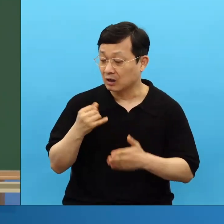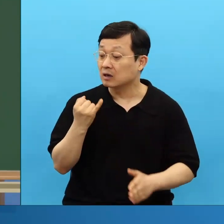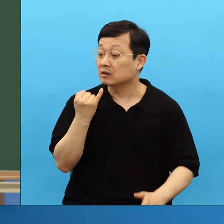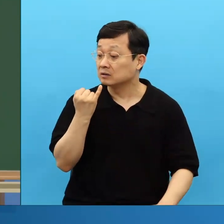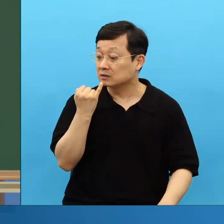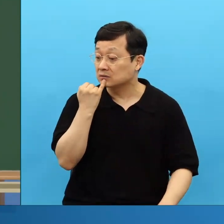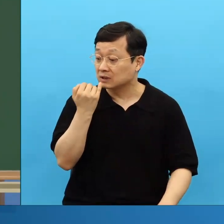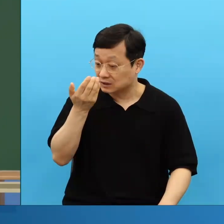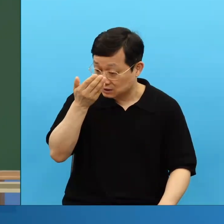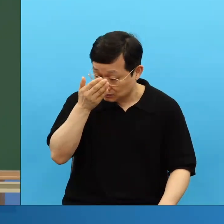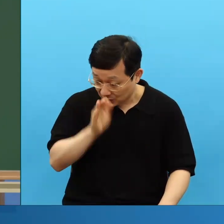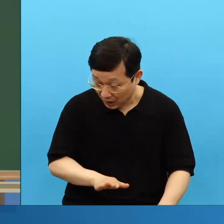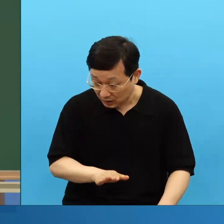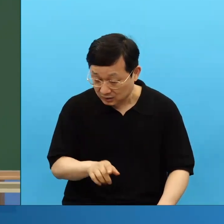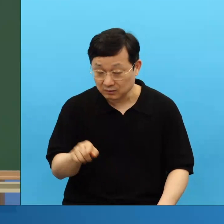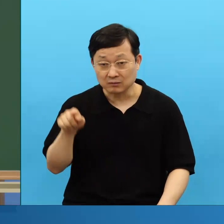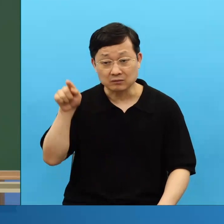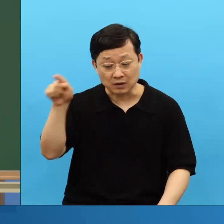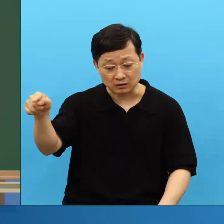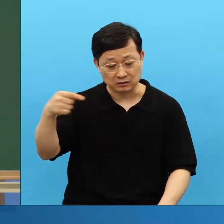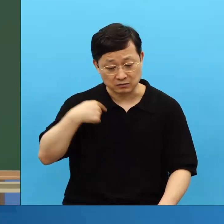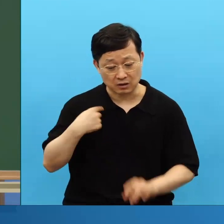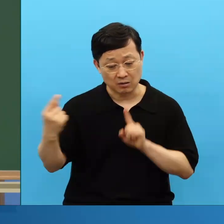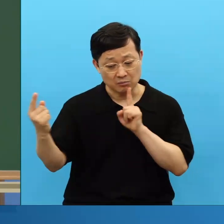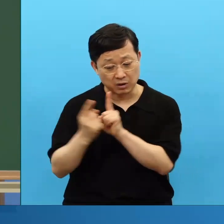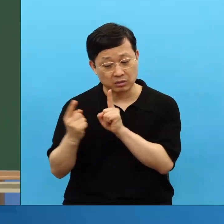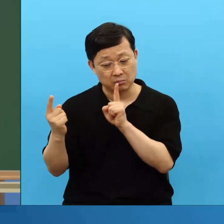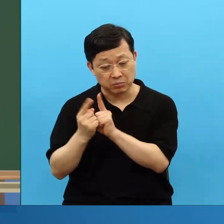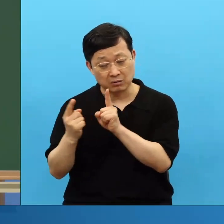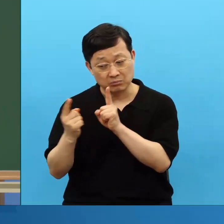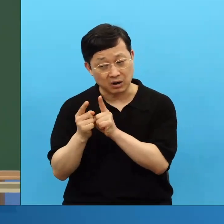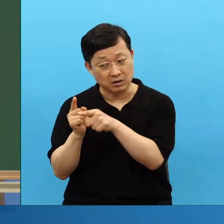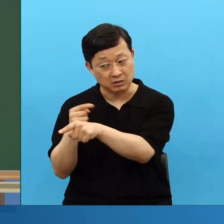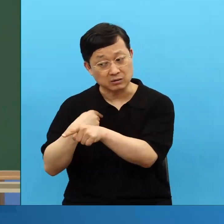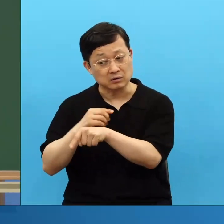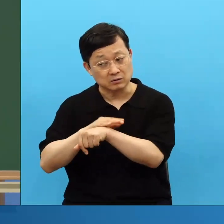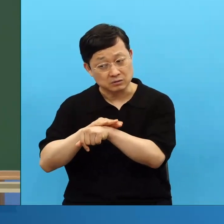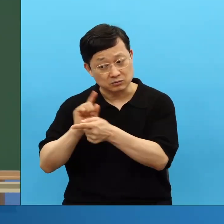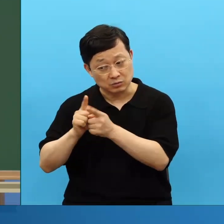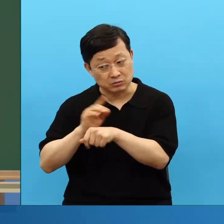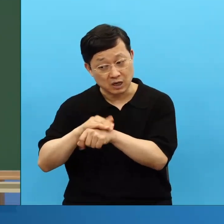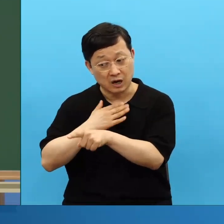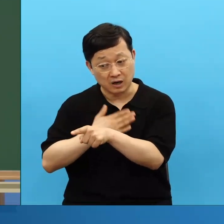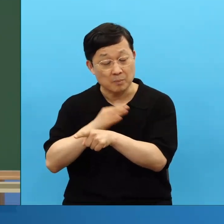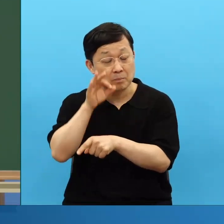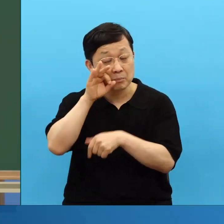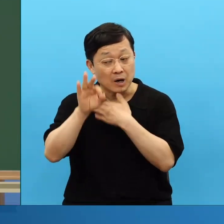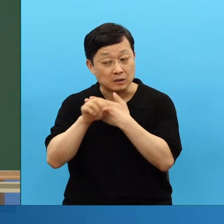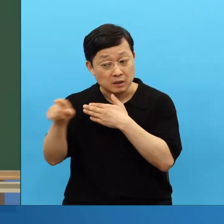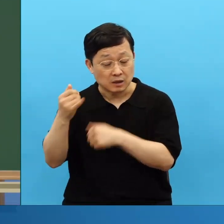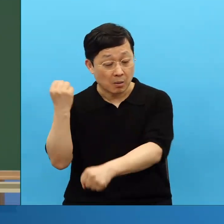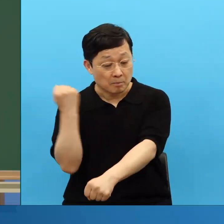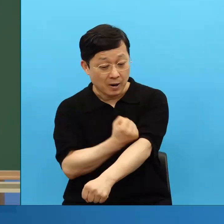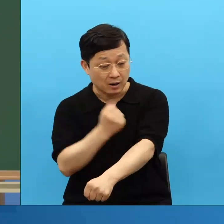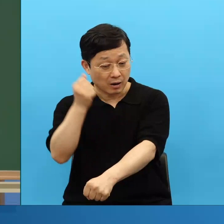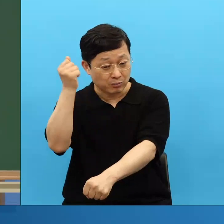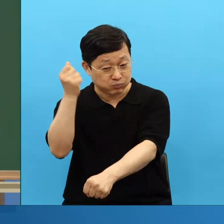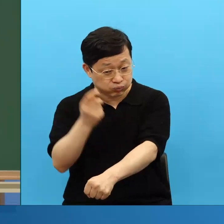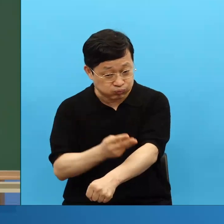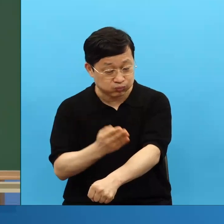당신 나와 당신이 만나고 당신을 알지 않냐? 당신 마약하고 그렇게